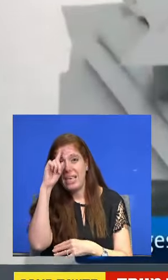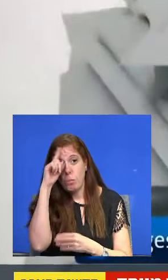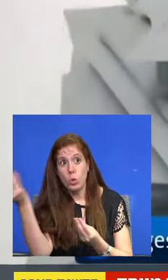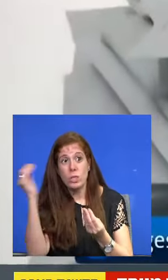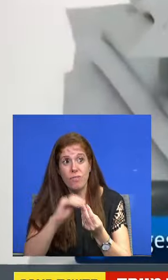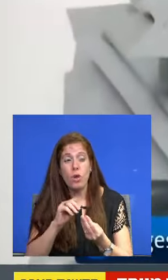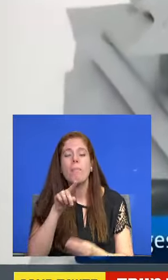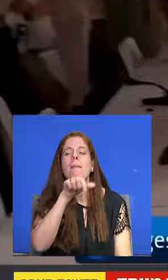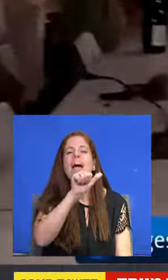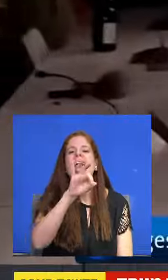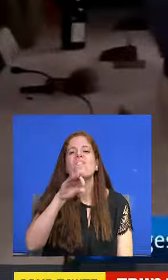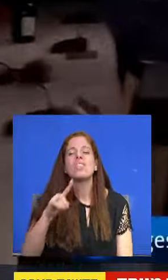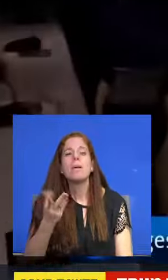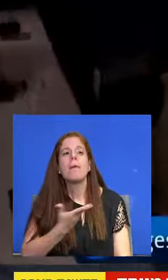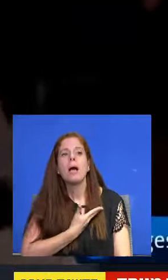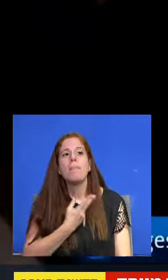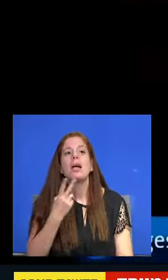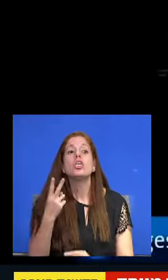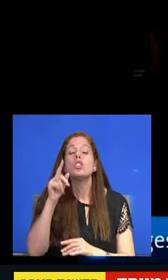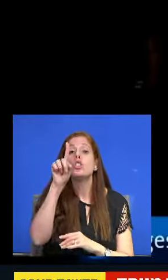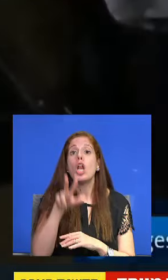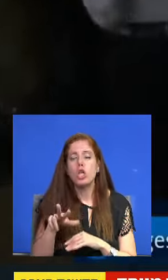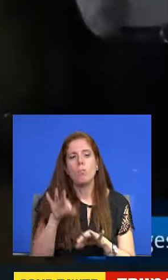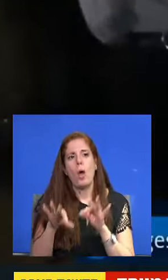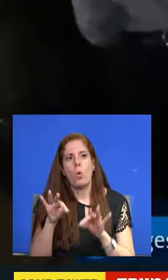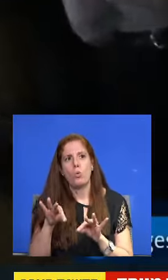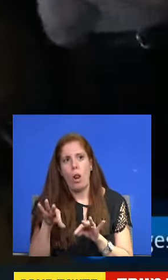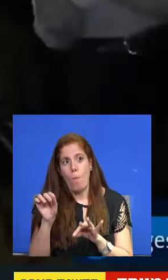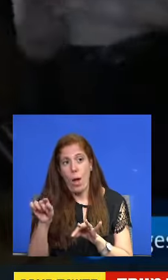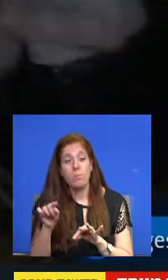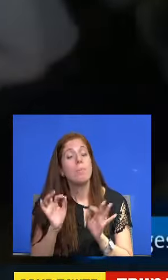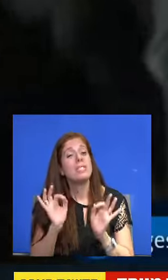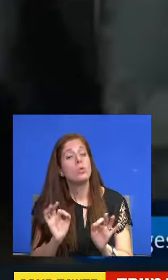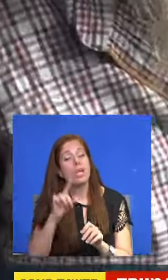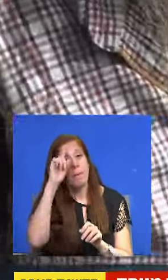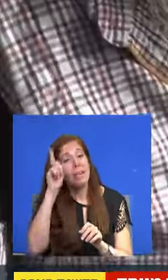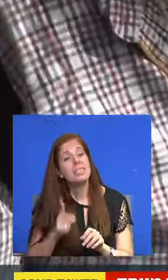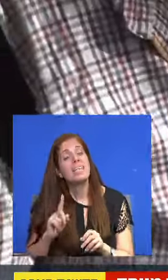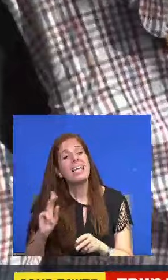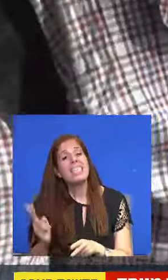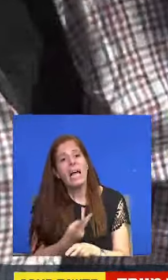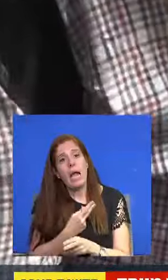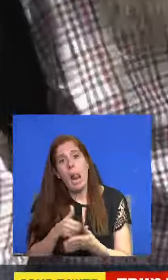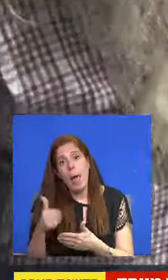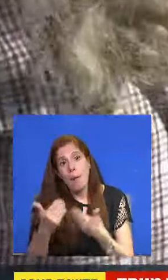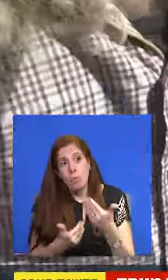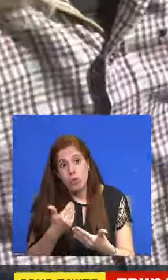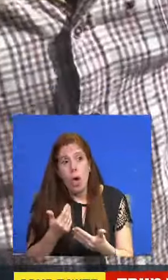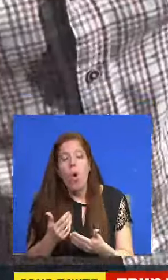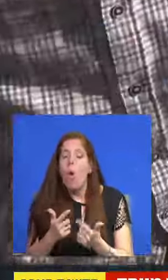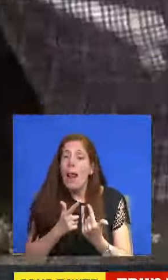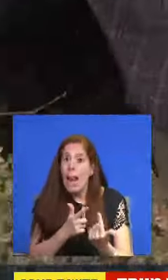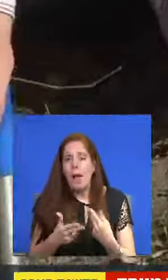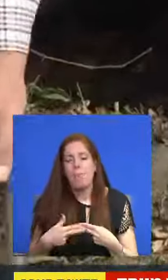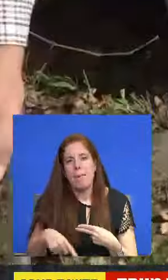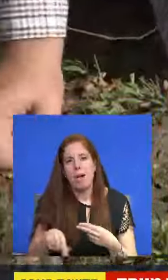מקבל בסקרים שליש מקולות הבוחרים. מציאות שגרמניה תצטרך להסתגל אליה בהמשך או להילחם בה ממש